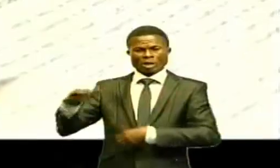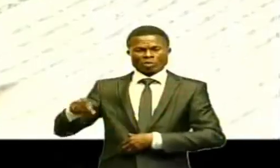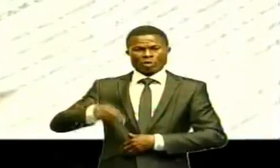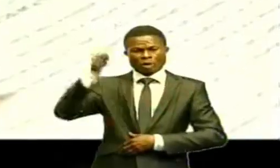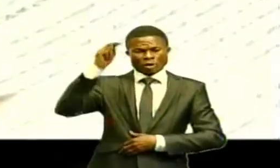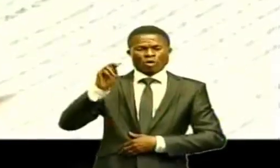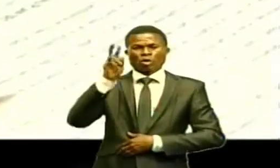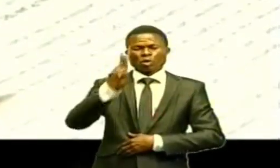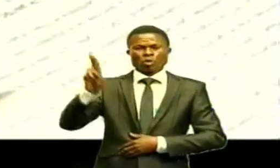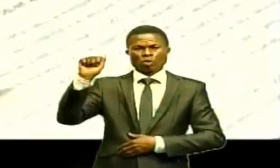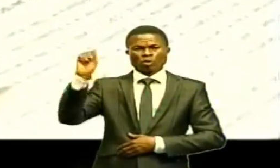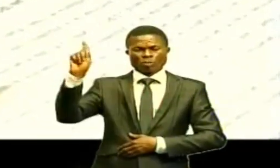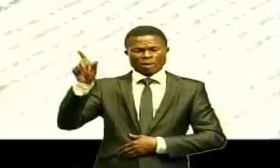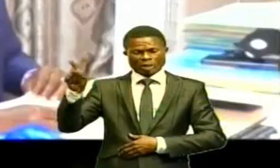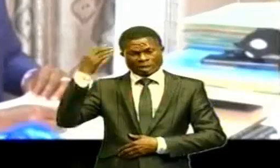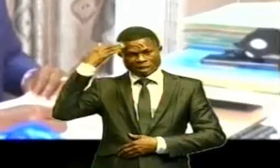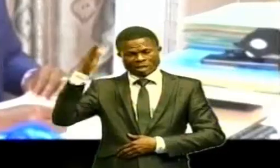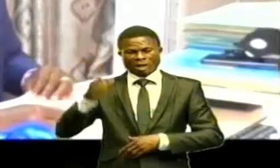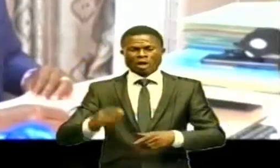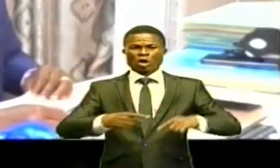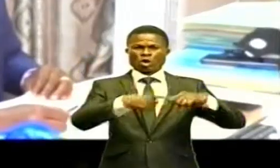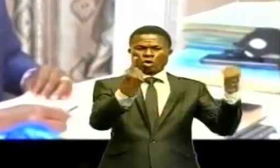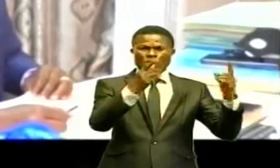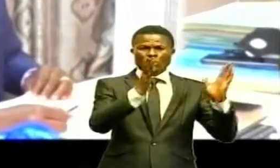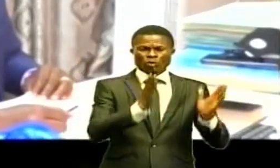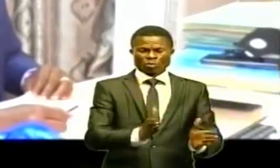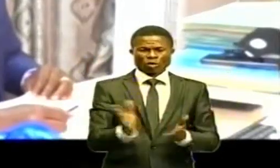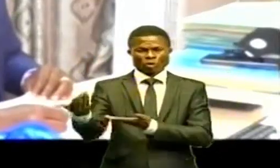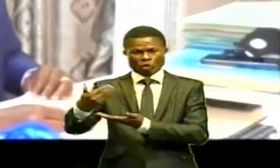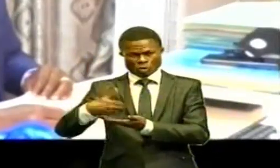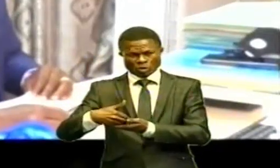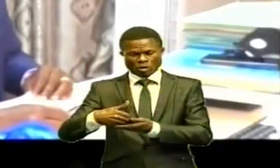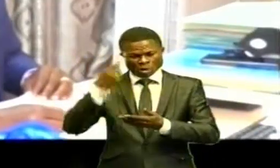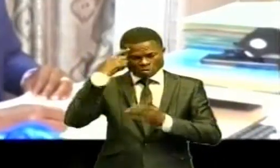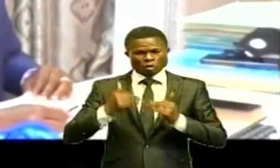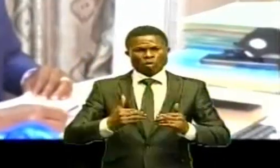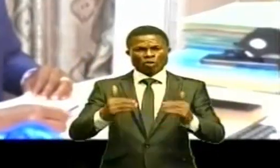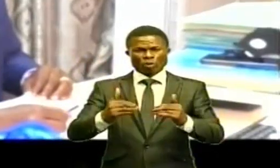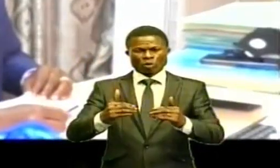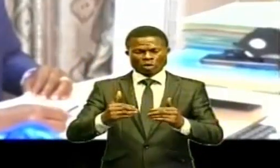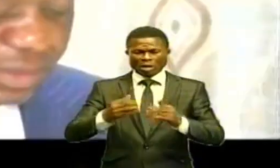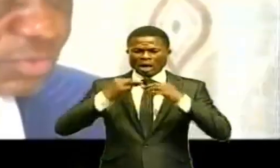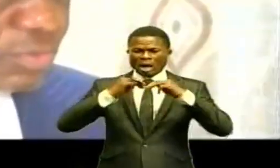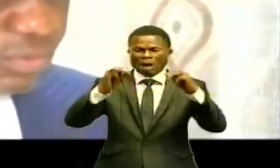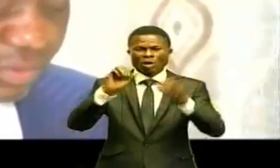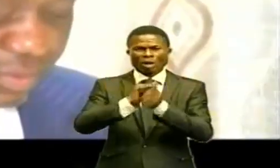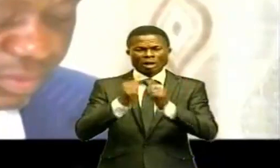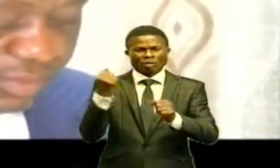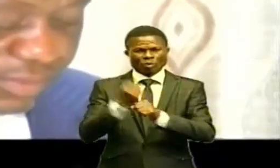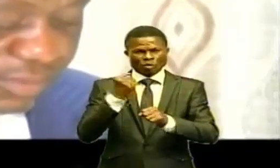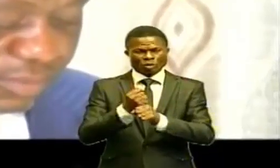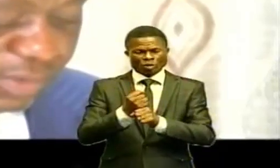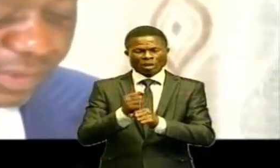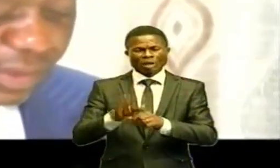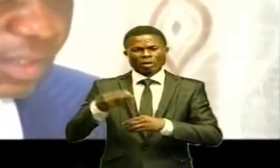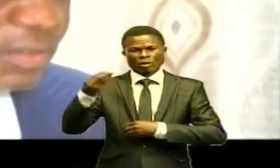Nord, Oubangui Agbadolité, et les opposants à son retour en vue de continuer l'expédition des affaires courantes après avoir